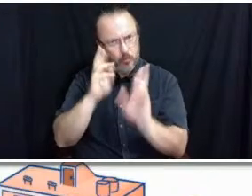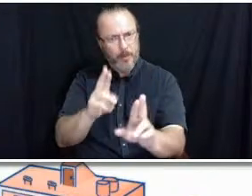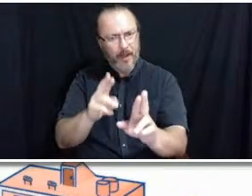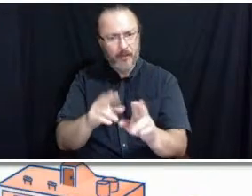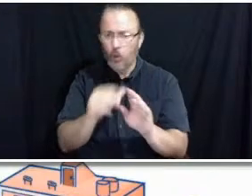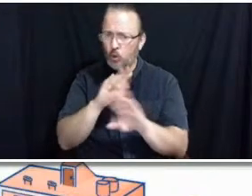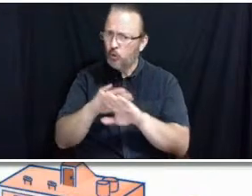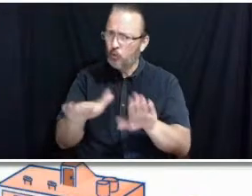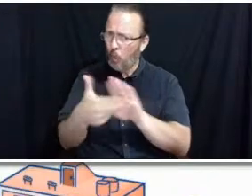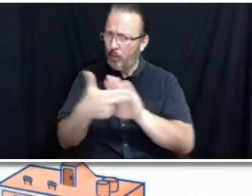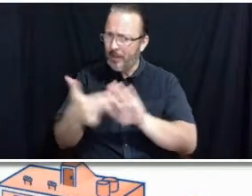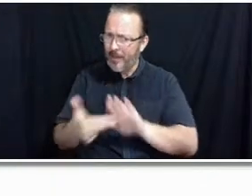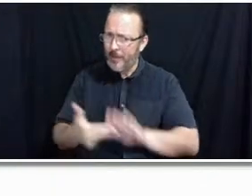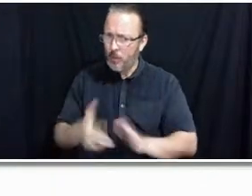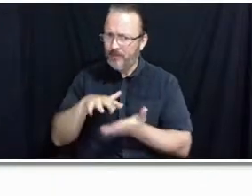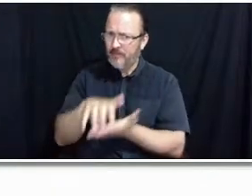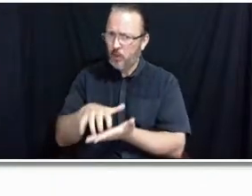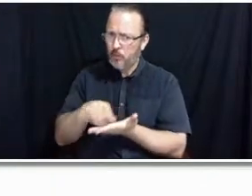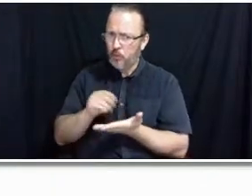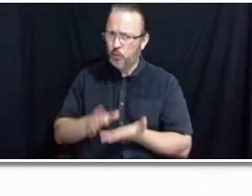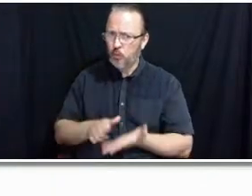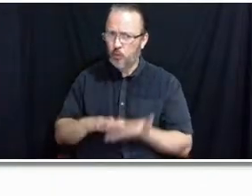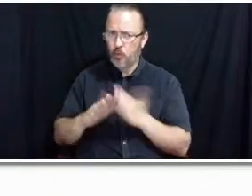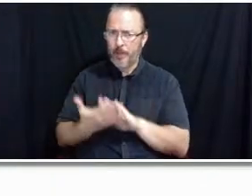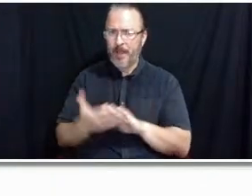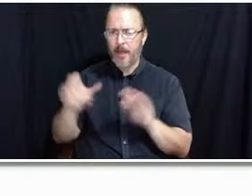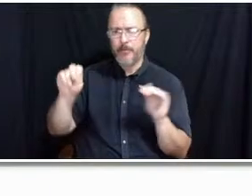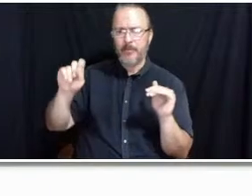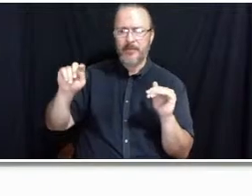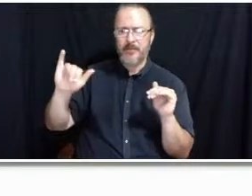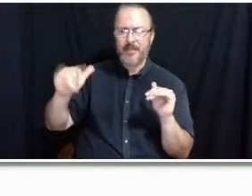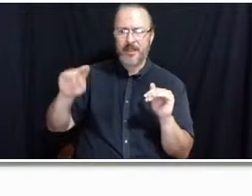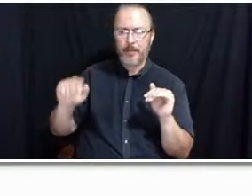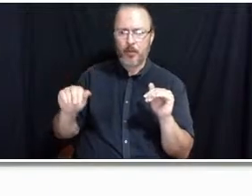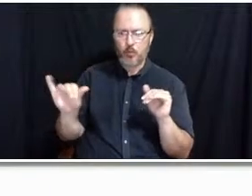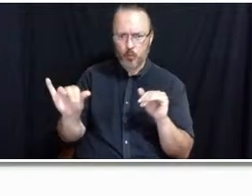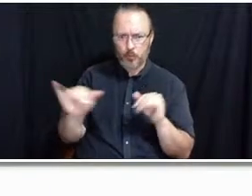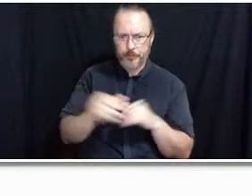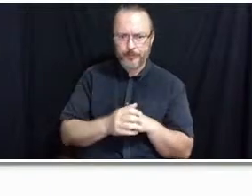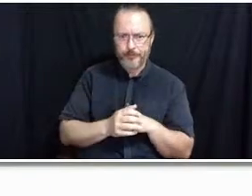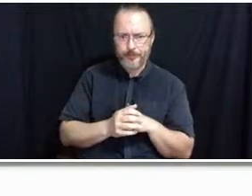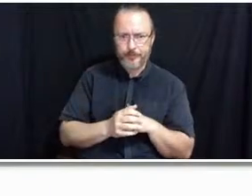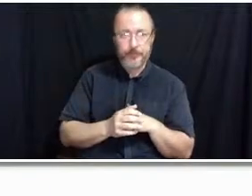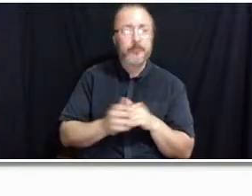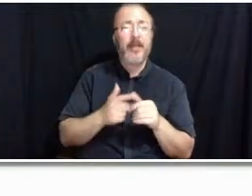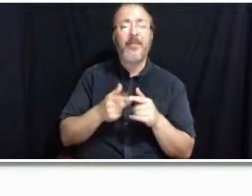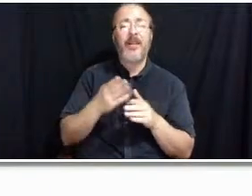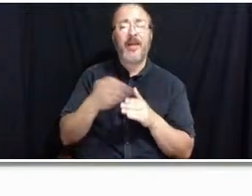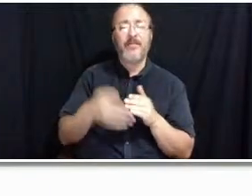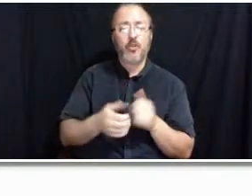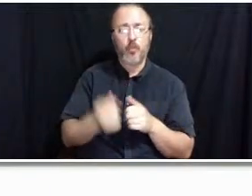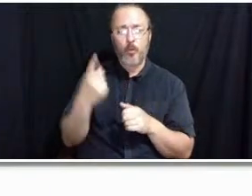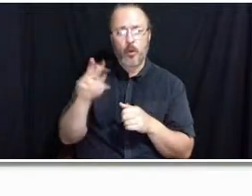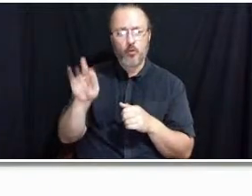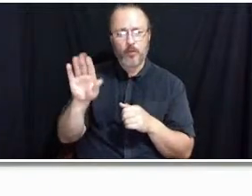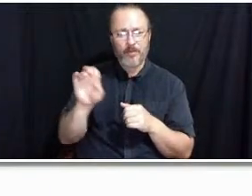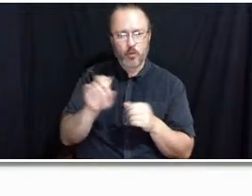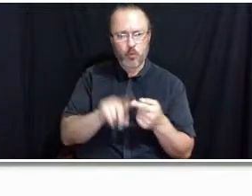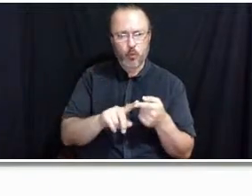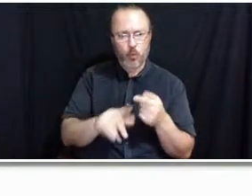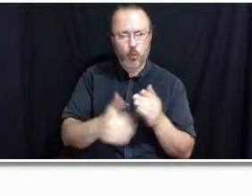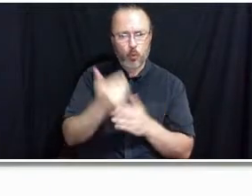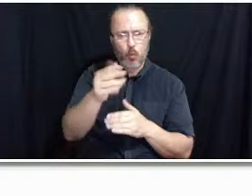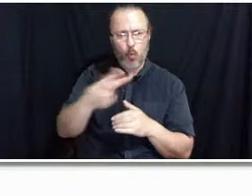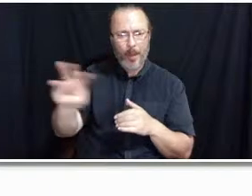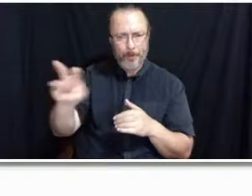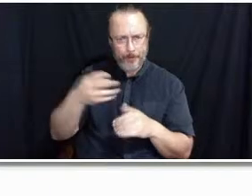qui stigmatisent les élèves et étudiants vulnérables. Pour terminer, je voudrais mentionner un nouveau site